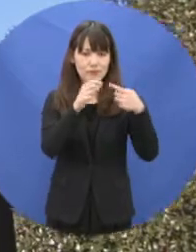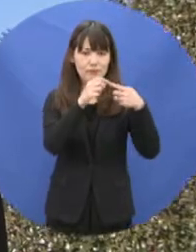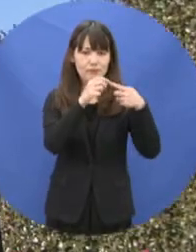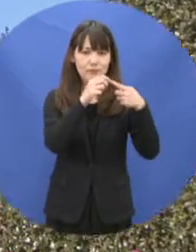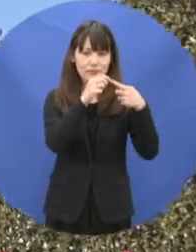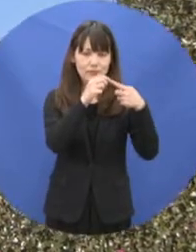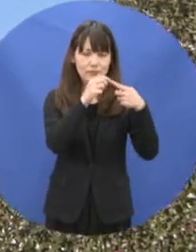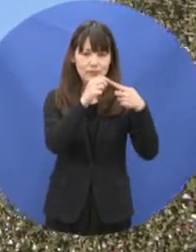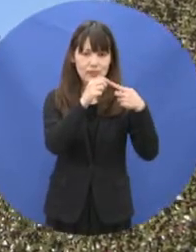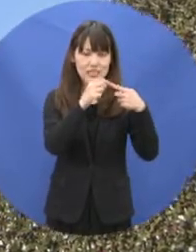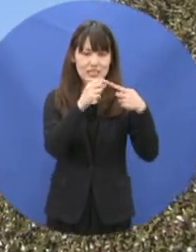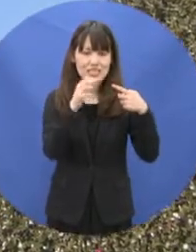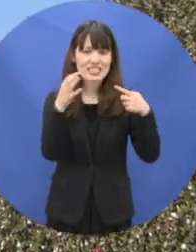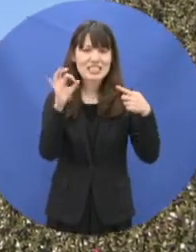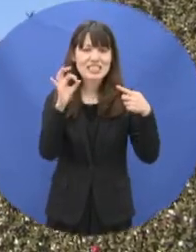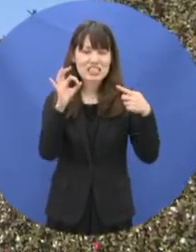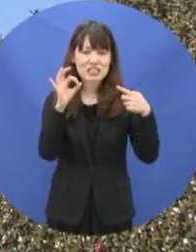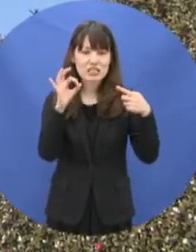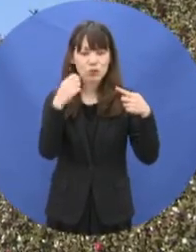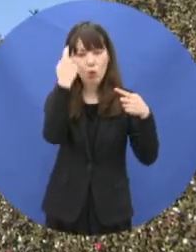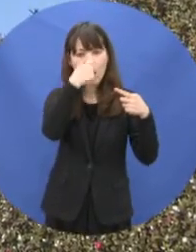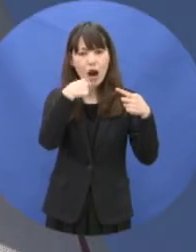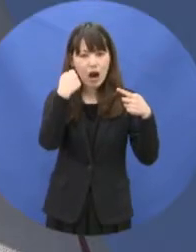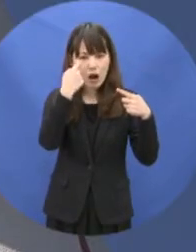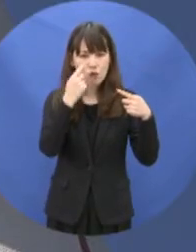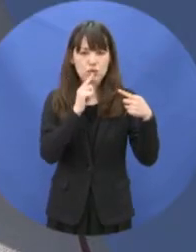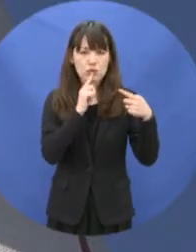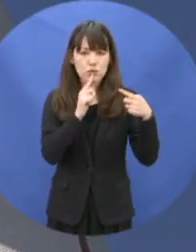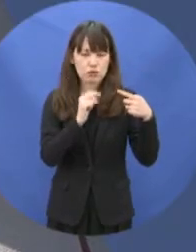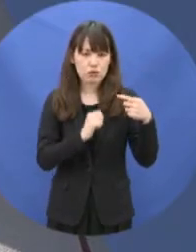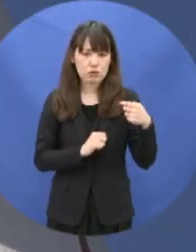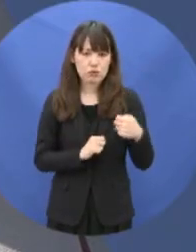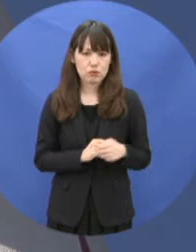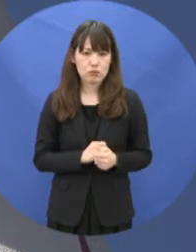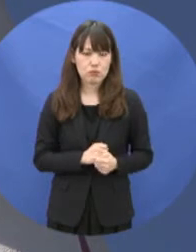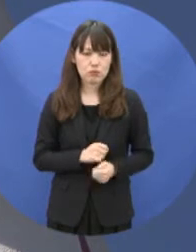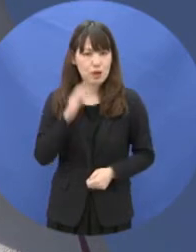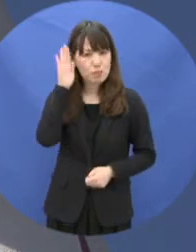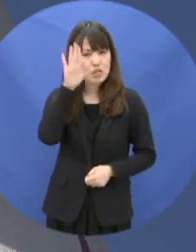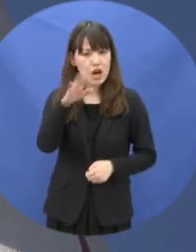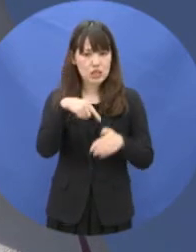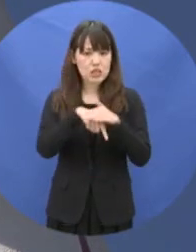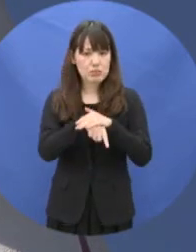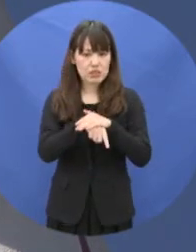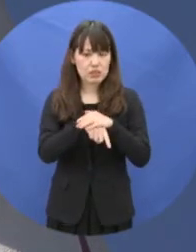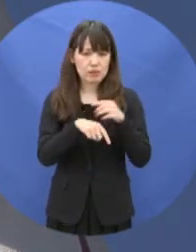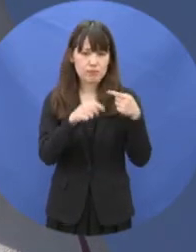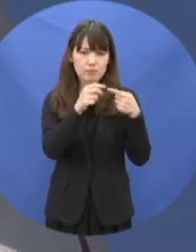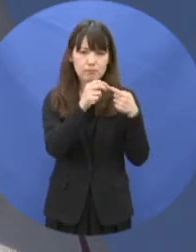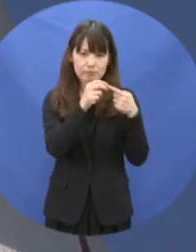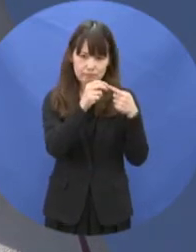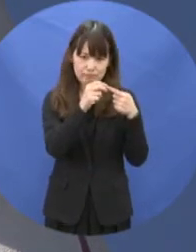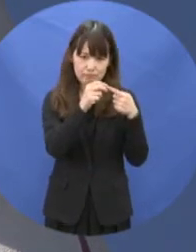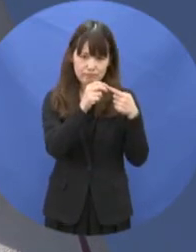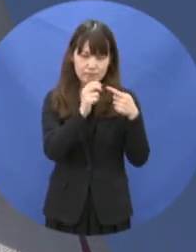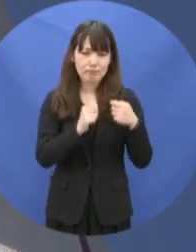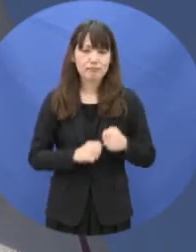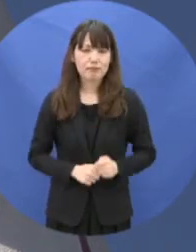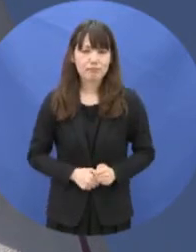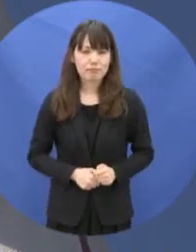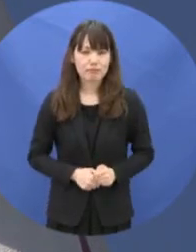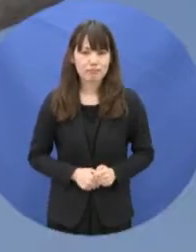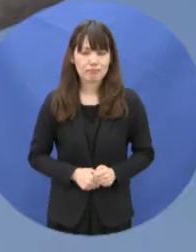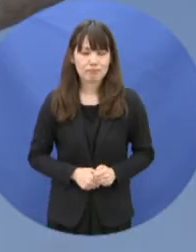の金色のあれ黄金の顔って言いますけど、あれは未来を表す顔だっていうふうに言われてますね。